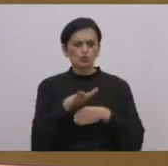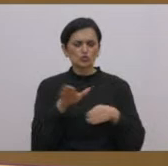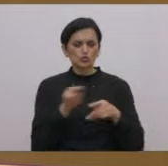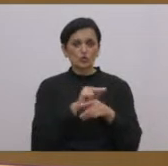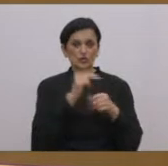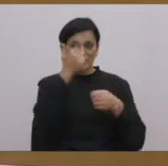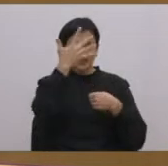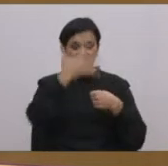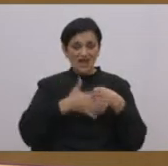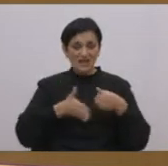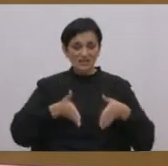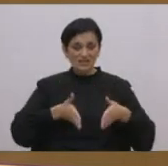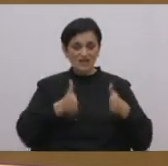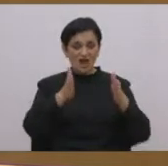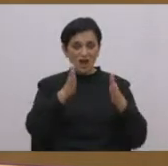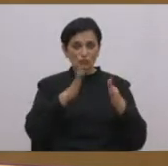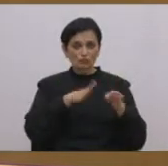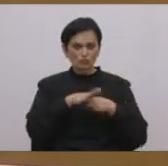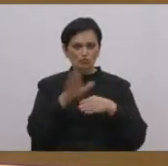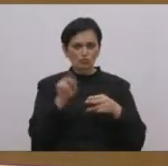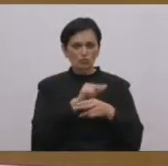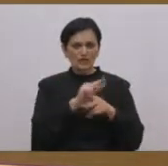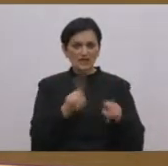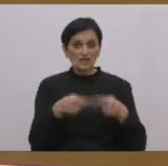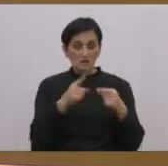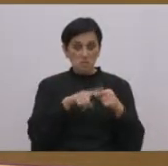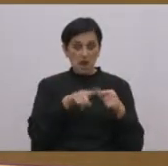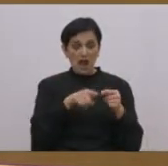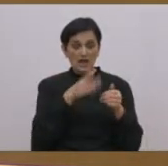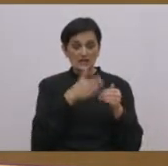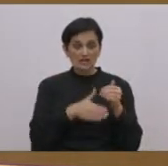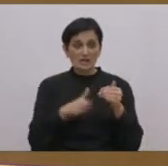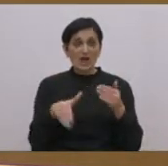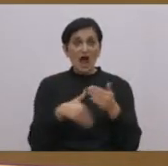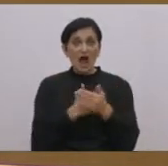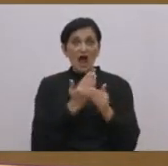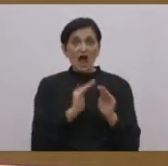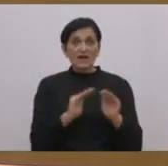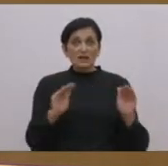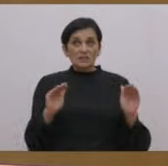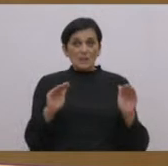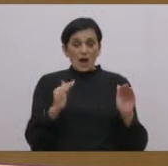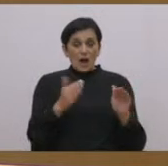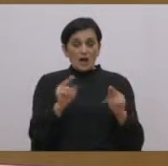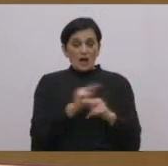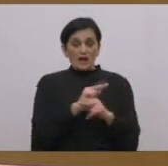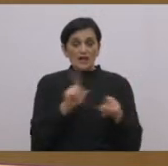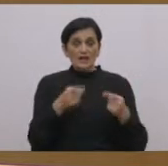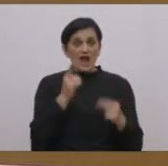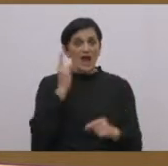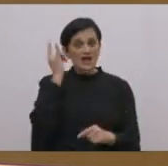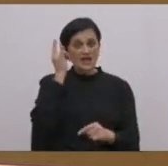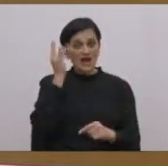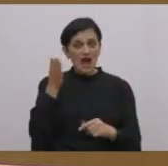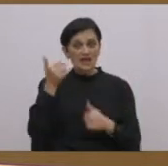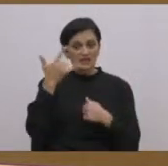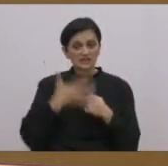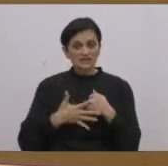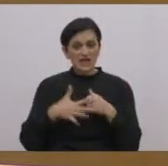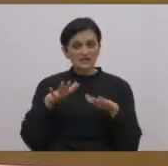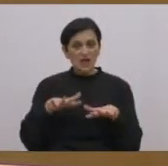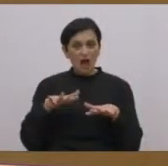ცენტრალურ გამზირს, ძალიან მალე დამთავრდება ასევე ახალბაღის რეაბილიტაცია, კასპში ასევე